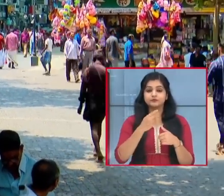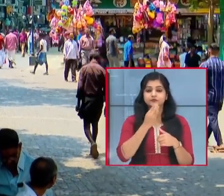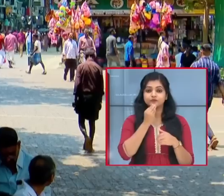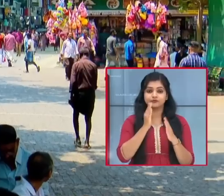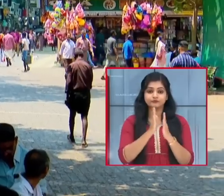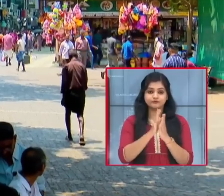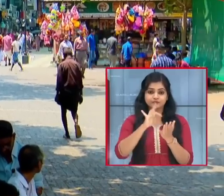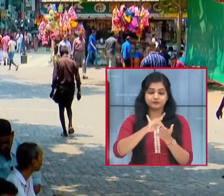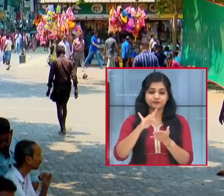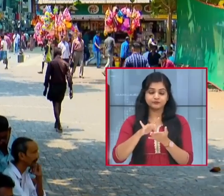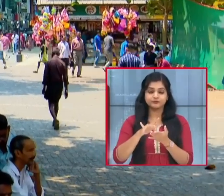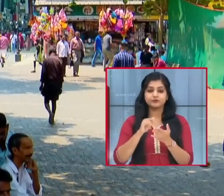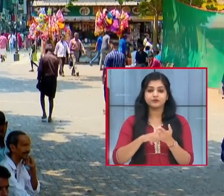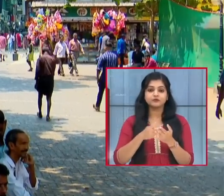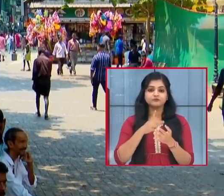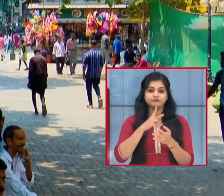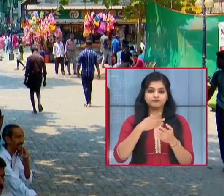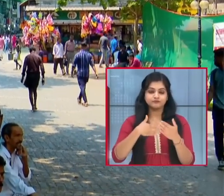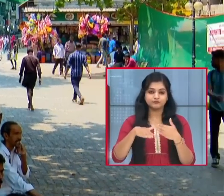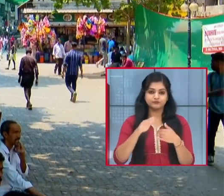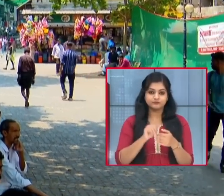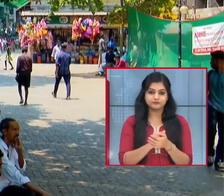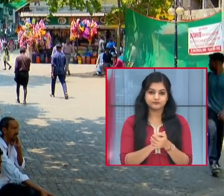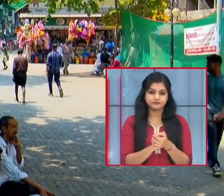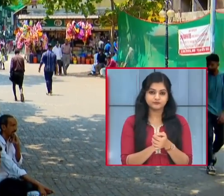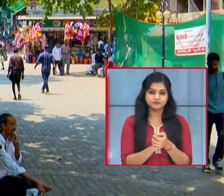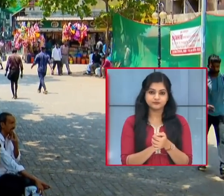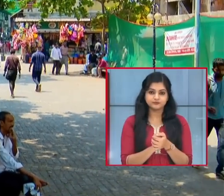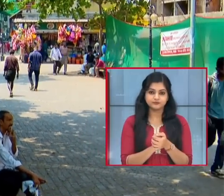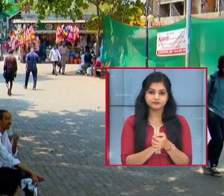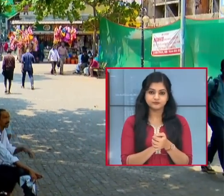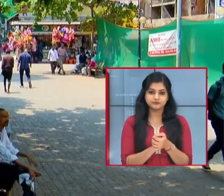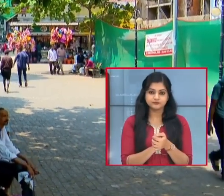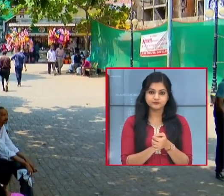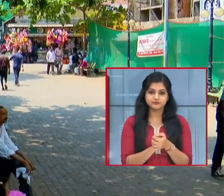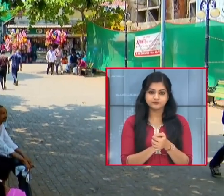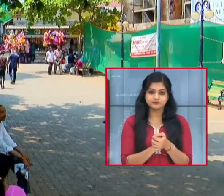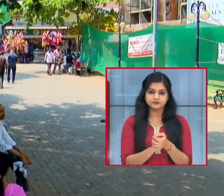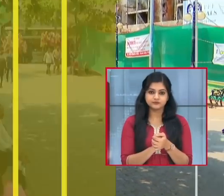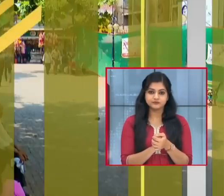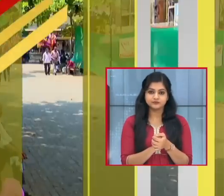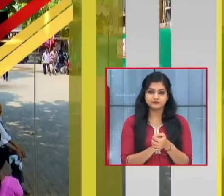വിളികൾ മുഴങ്ങും. ക്യാമറമാൻ പ്രവീൺ ധർമ്മശാലയ്ക്കൊപ്പം ഷഹദ്